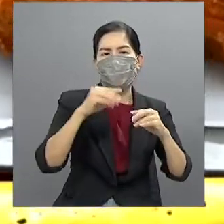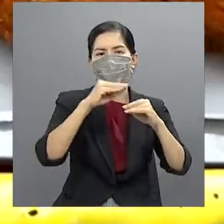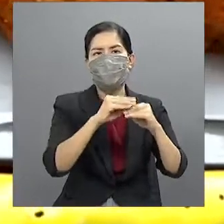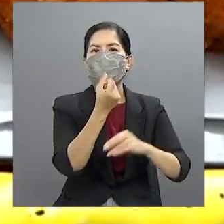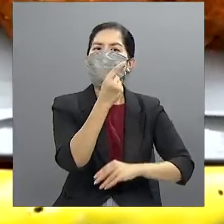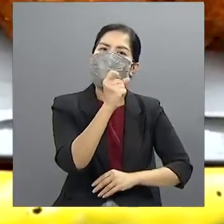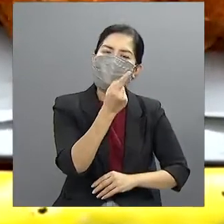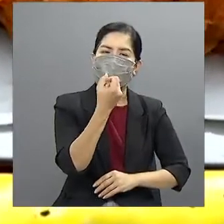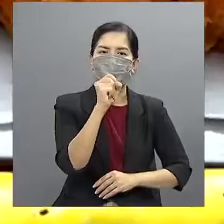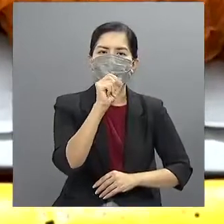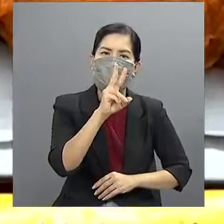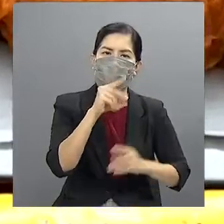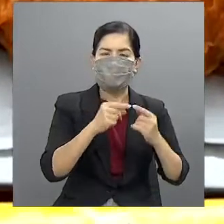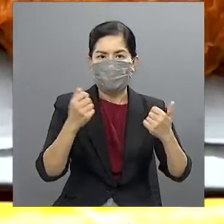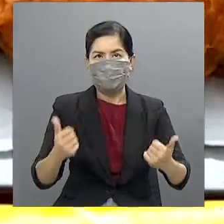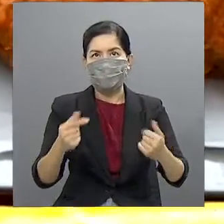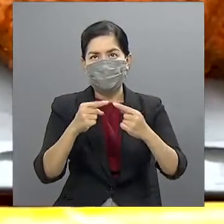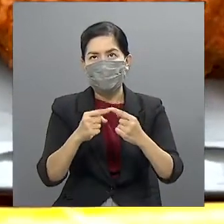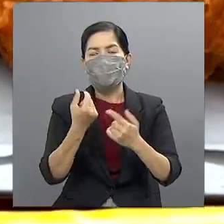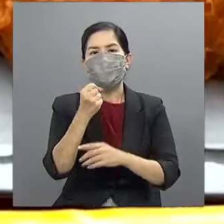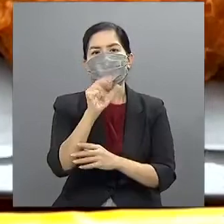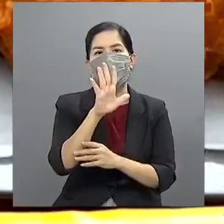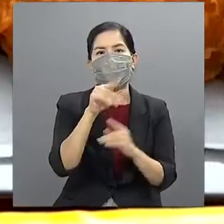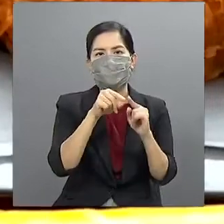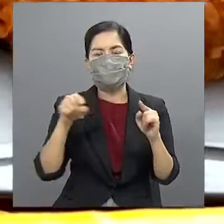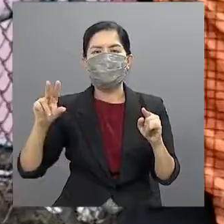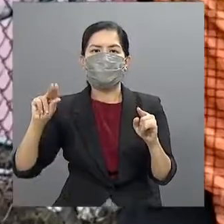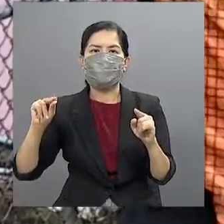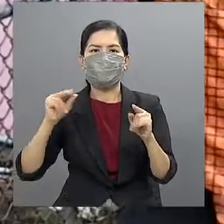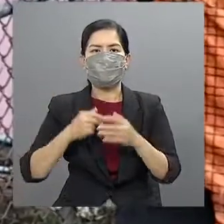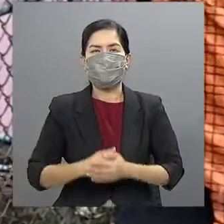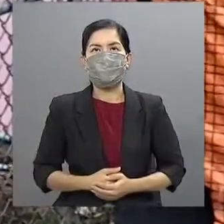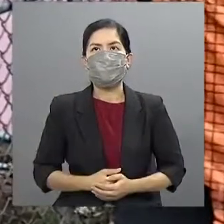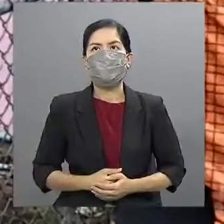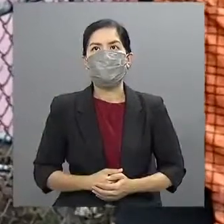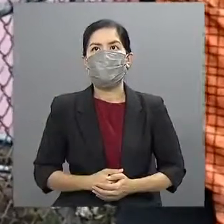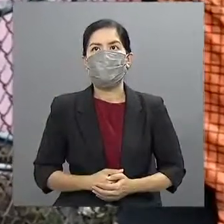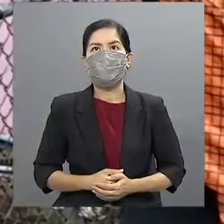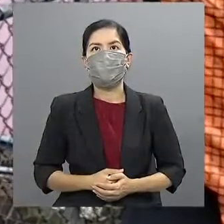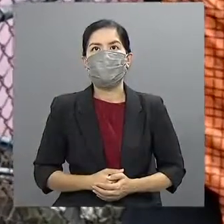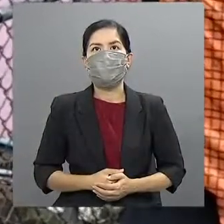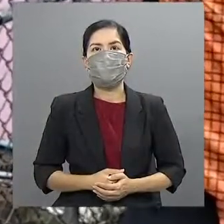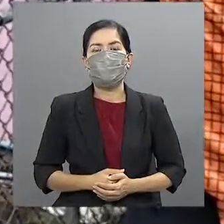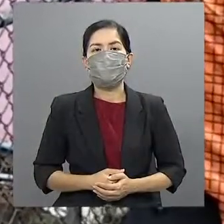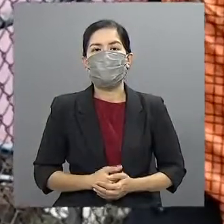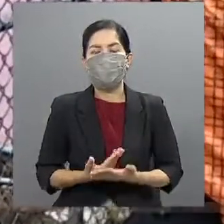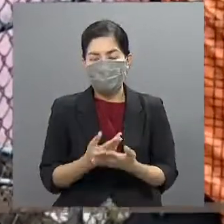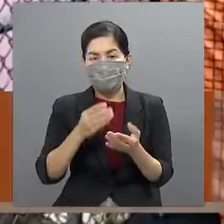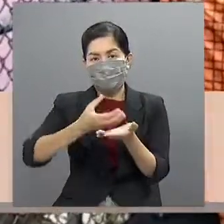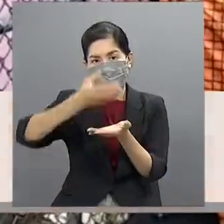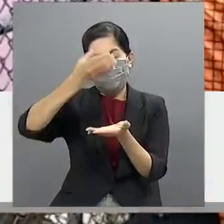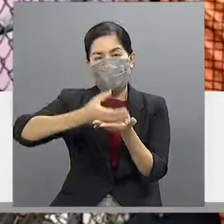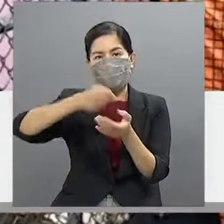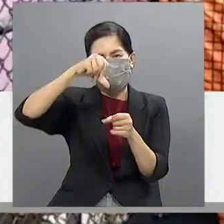นนี้15บาทถึง30บาทแล้วค่ะ แล้วเดี๋ยวนี้น้ำมันพืชราคาแพง